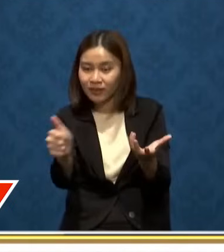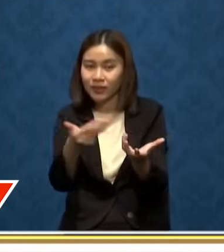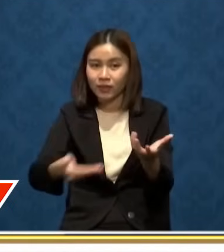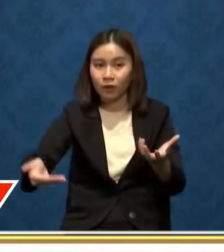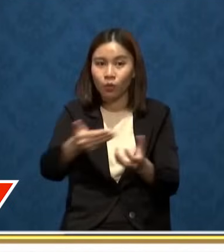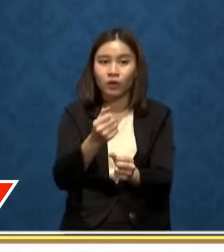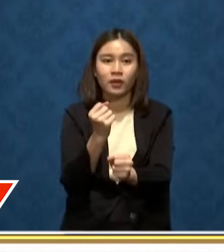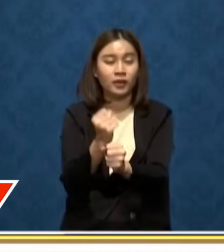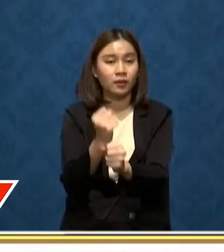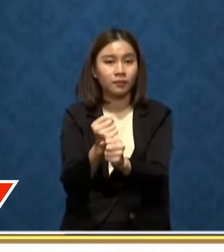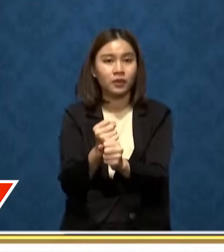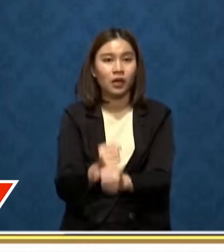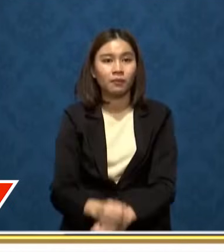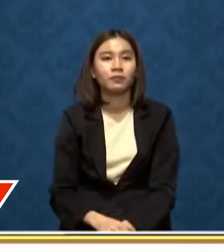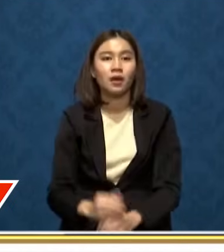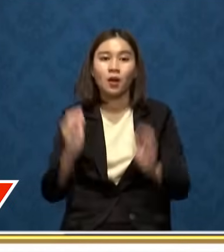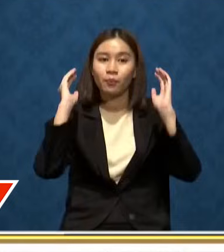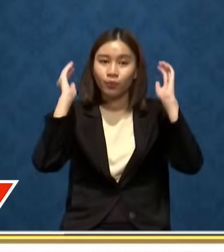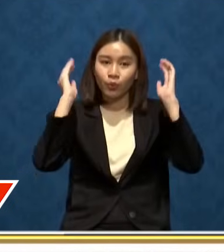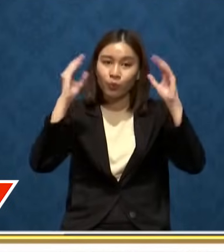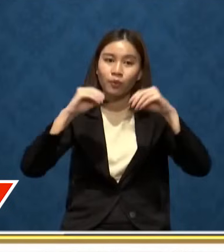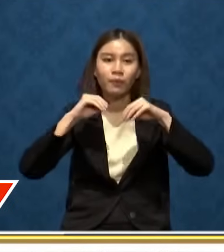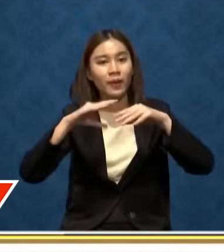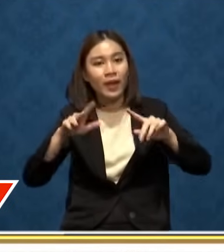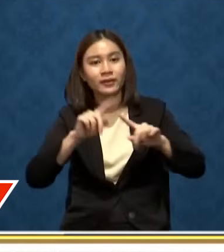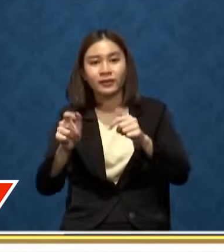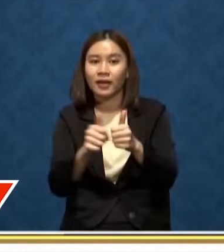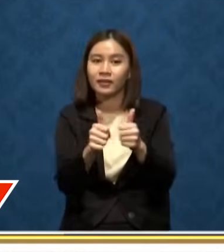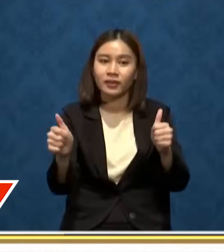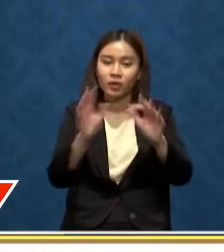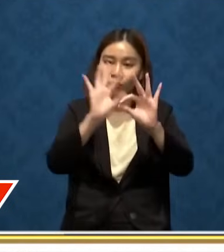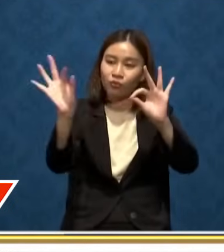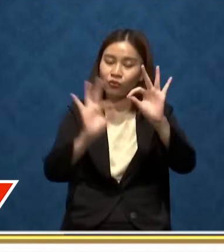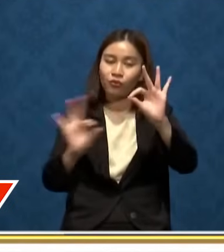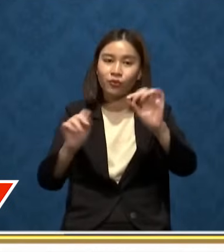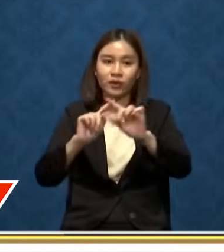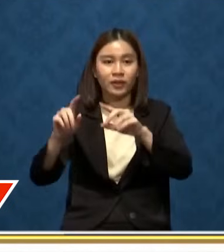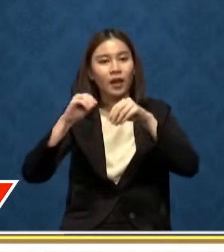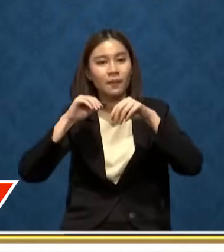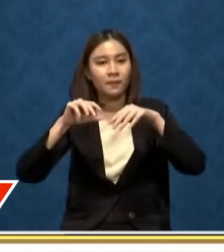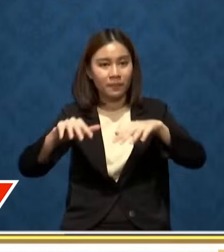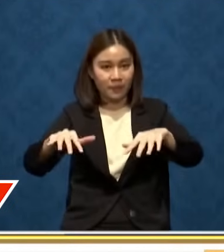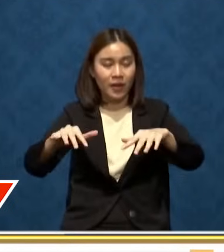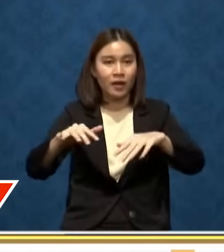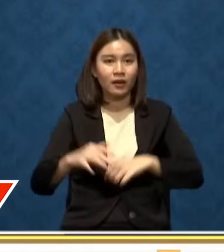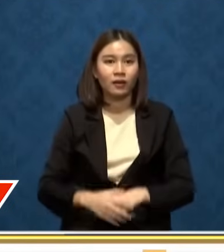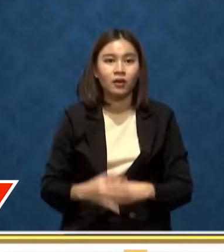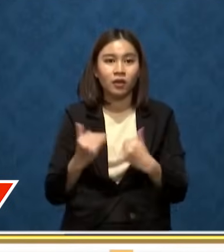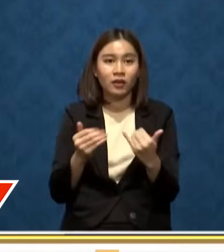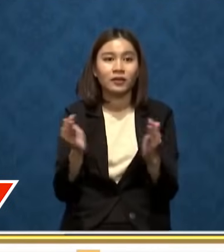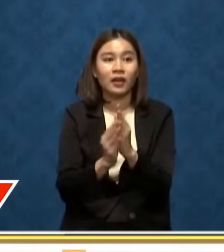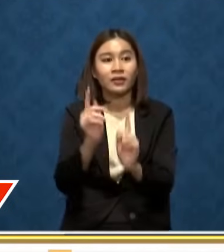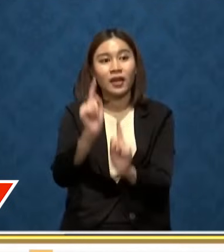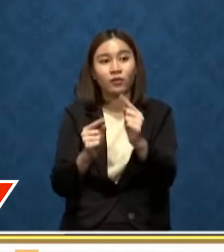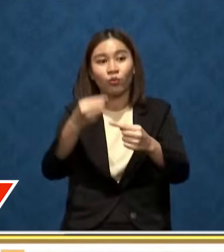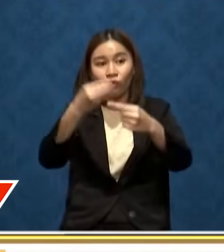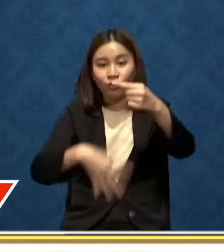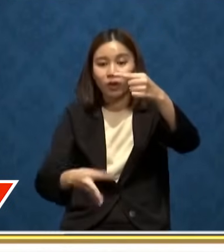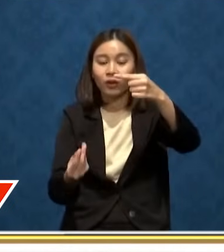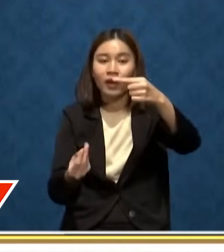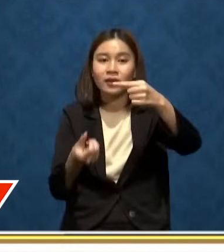ทำคอนเทนต์ดีๆที่ท่านทำเนื้อหาดีๆที่ท่านทำเรตติ้งท่านอยู่อันดับที่อะไร